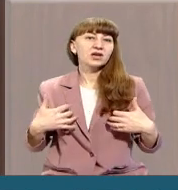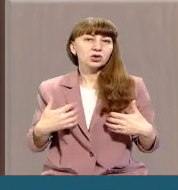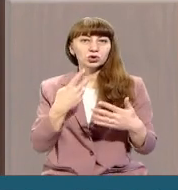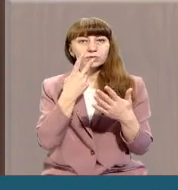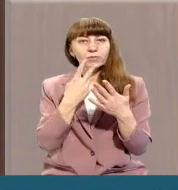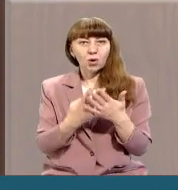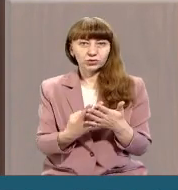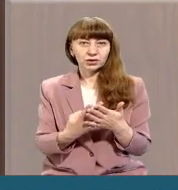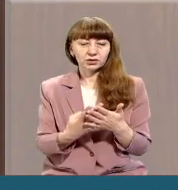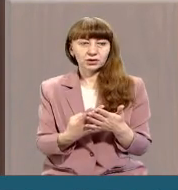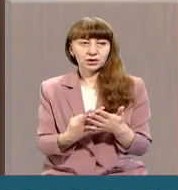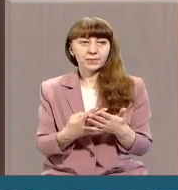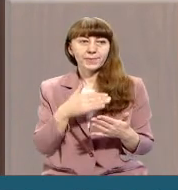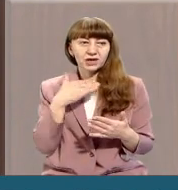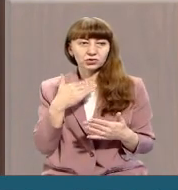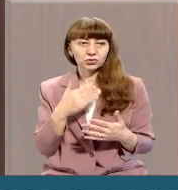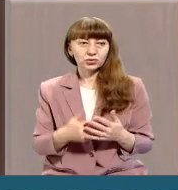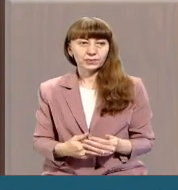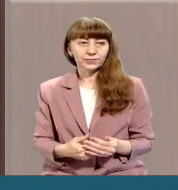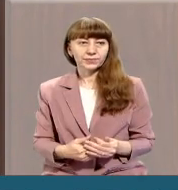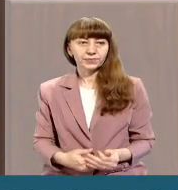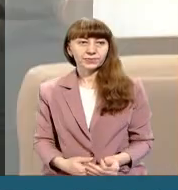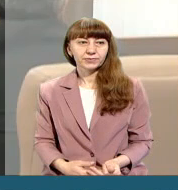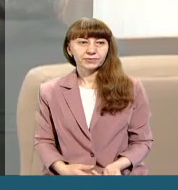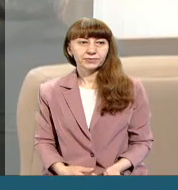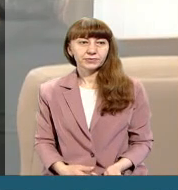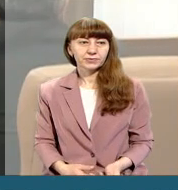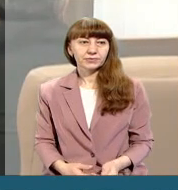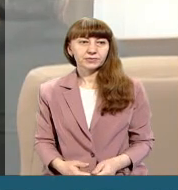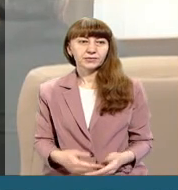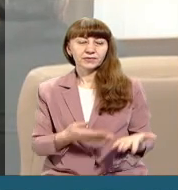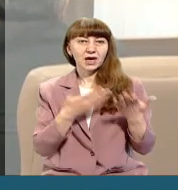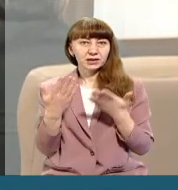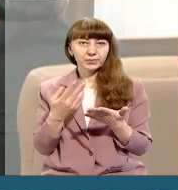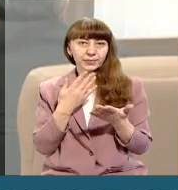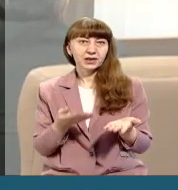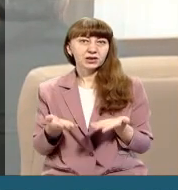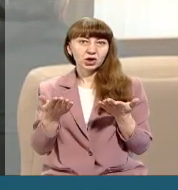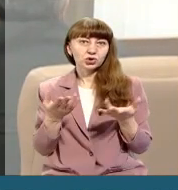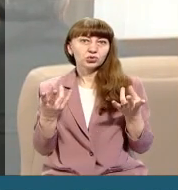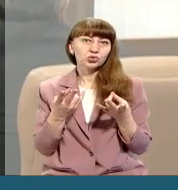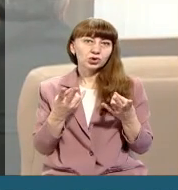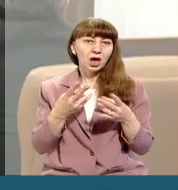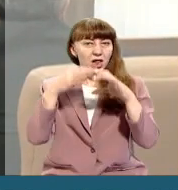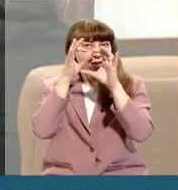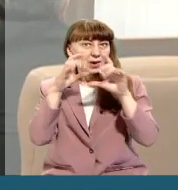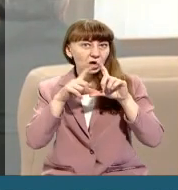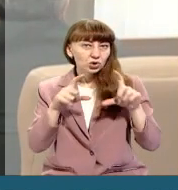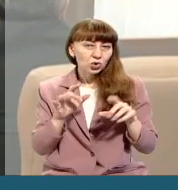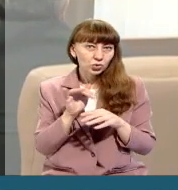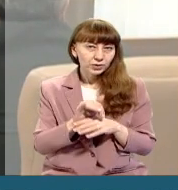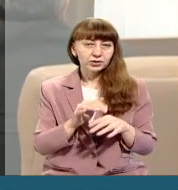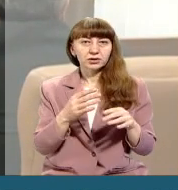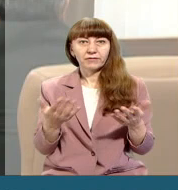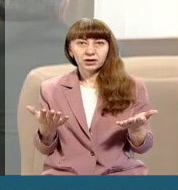смотрят уже по изменениям внутрених органов Дайте предложение нужно там лаборатории поставить Давайте будем